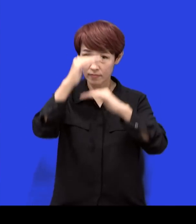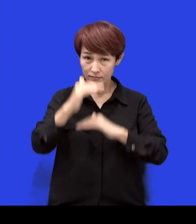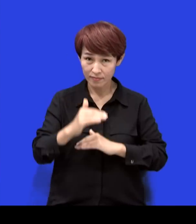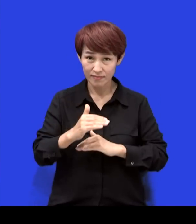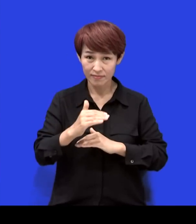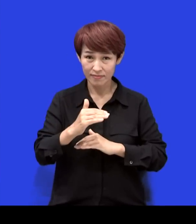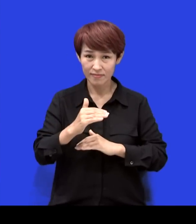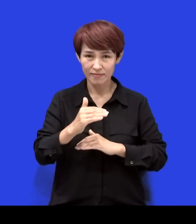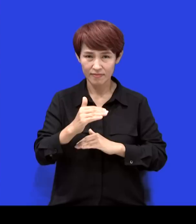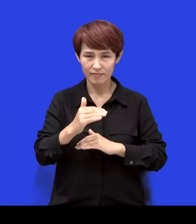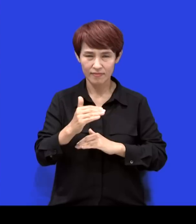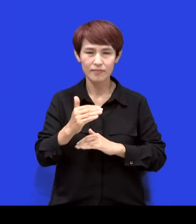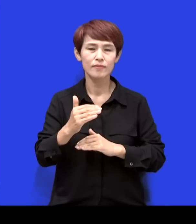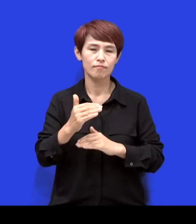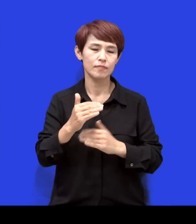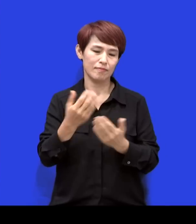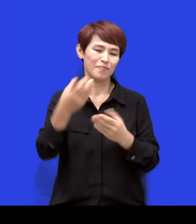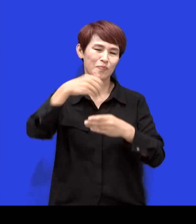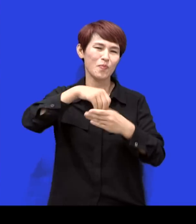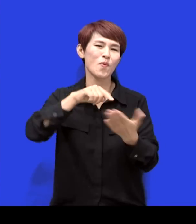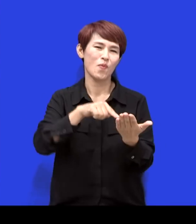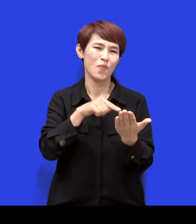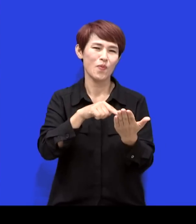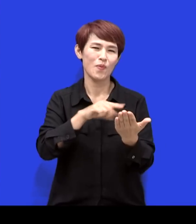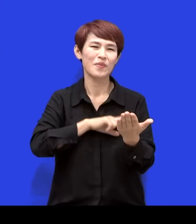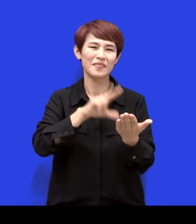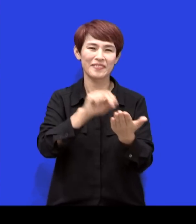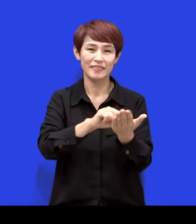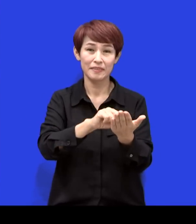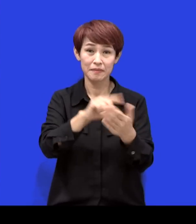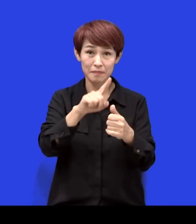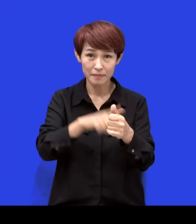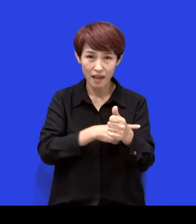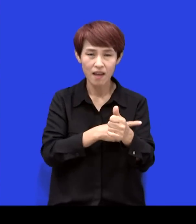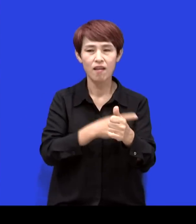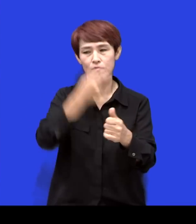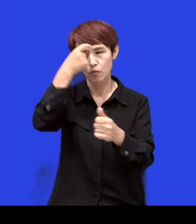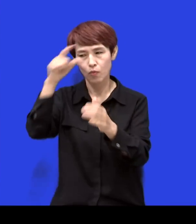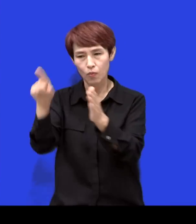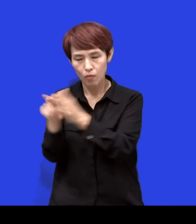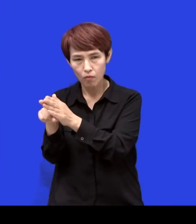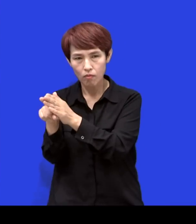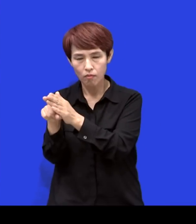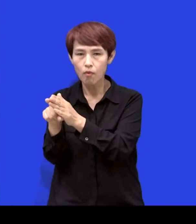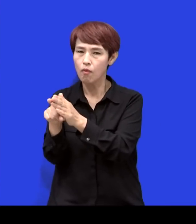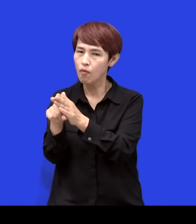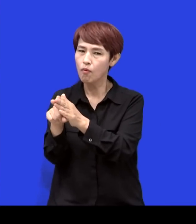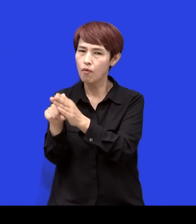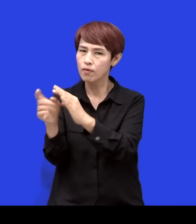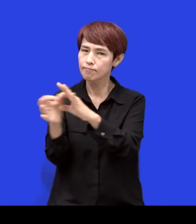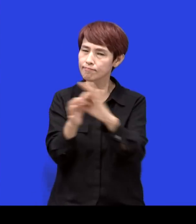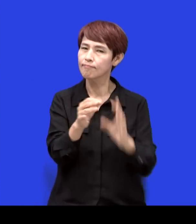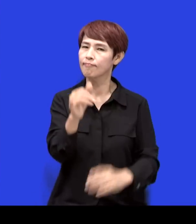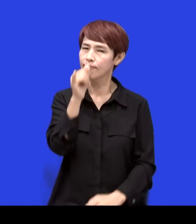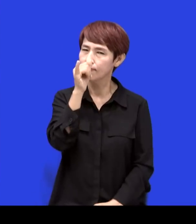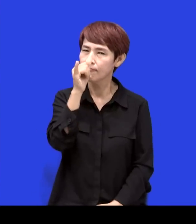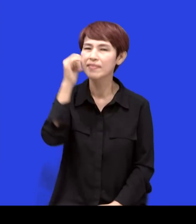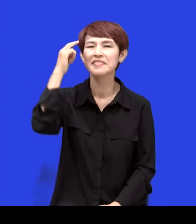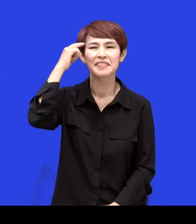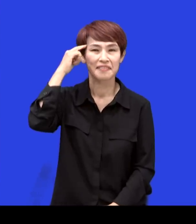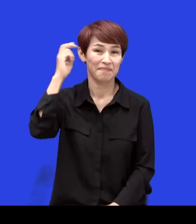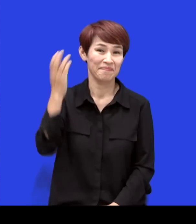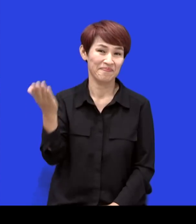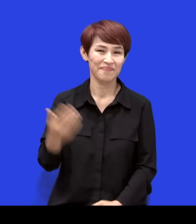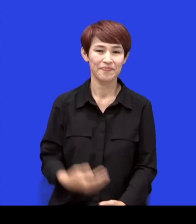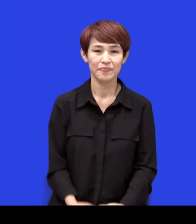있는지에 대한 네. 그런 호의에 대한 이야기가 주제여서 예. 그것들이 이제 기독교적 신앙의 배경이 좀 있지 않나라고 생각하신